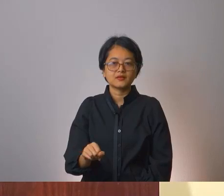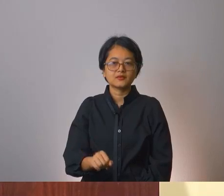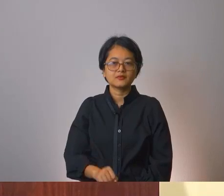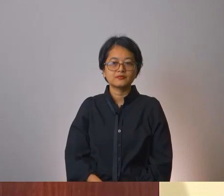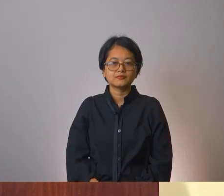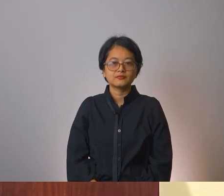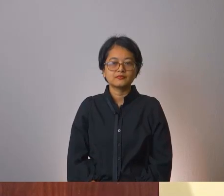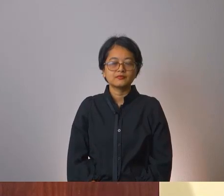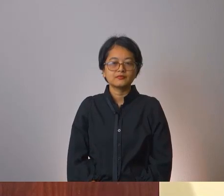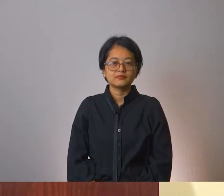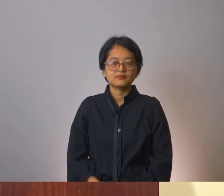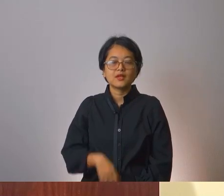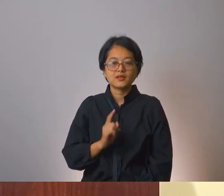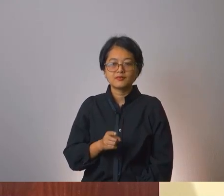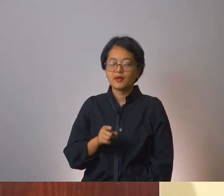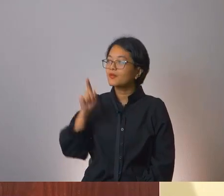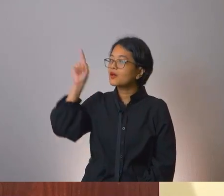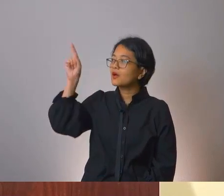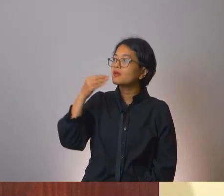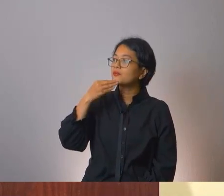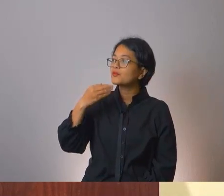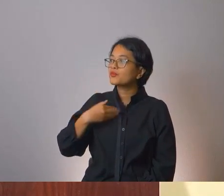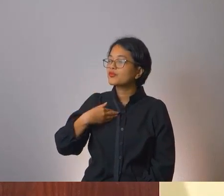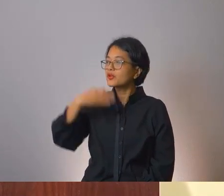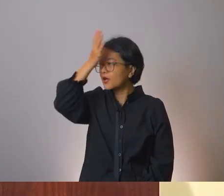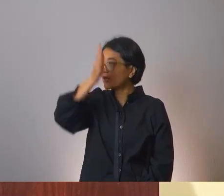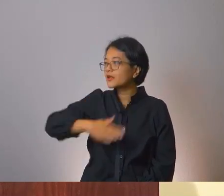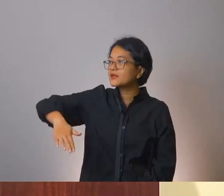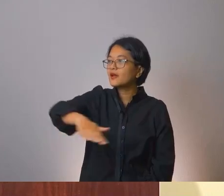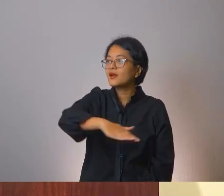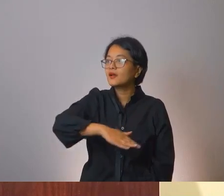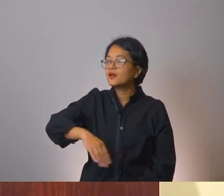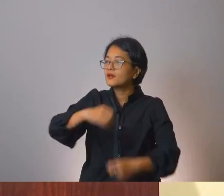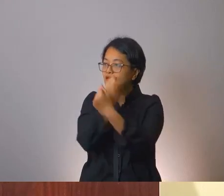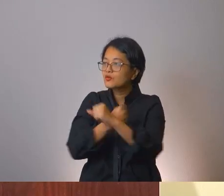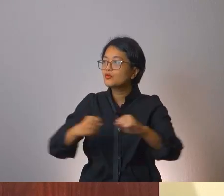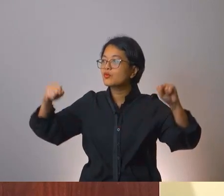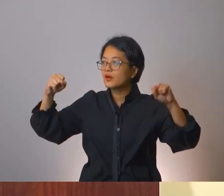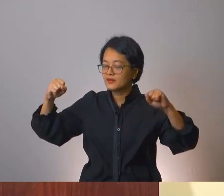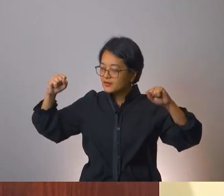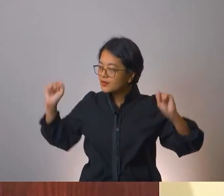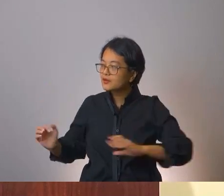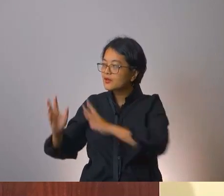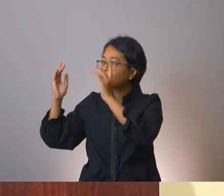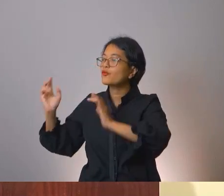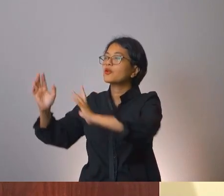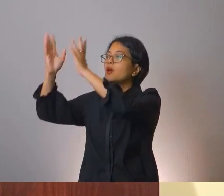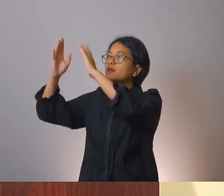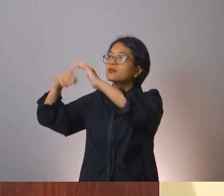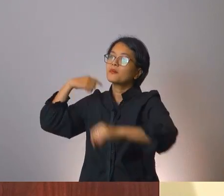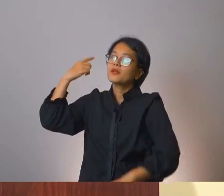setan, karena Engkaulah yang empunya kerajaan dan kuasa dan kemuliaan